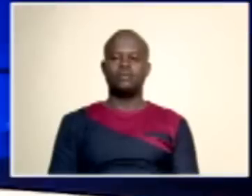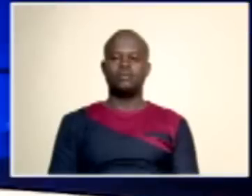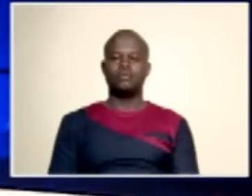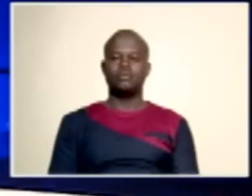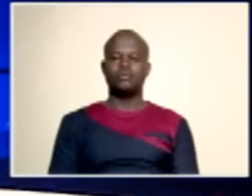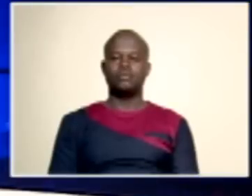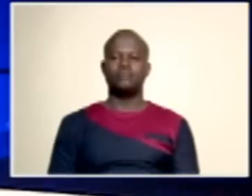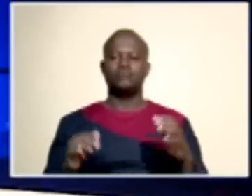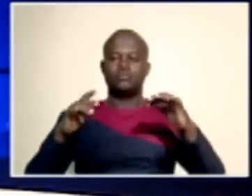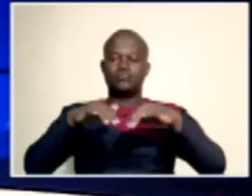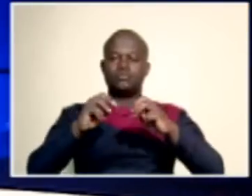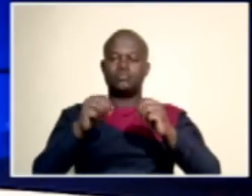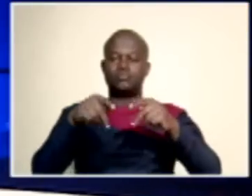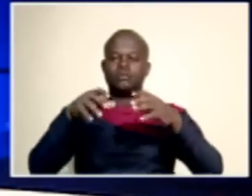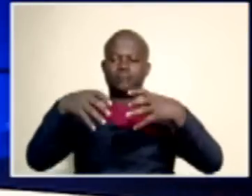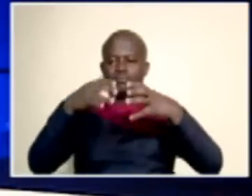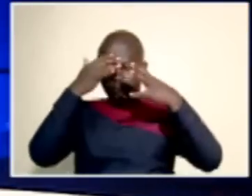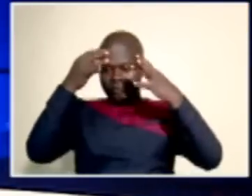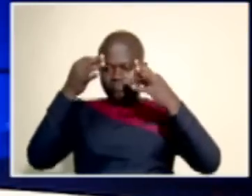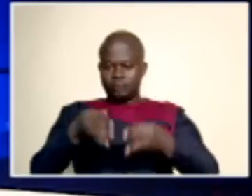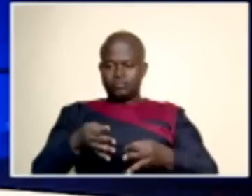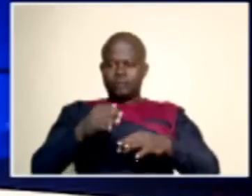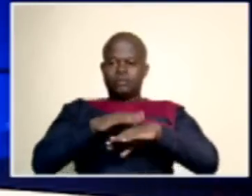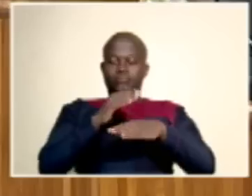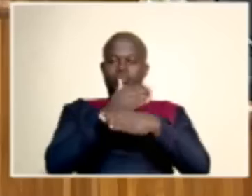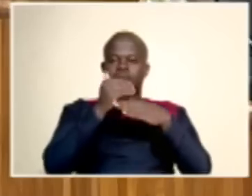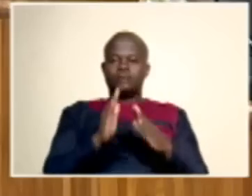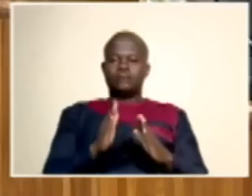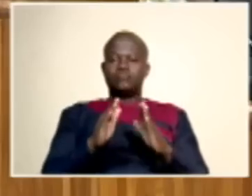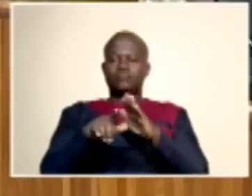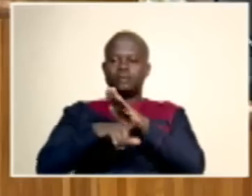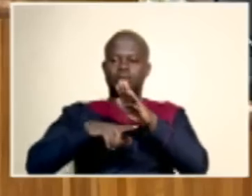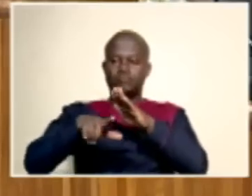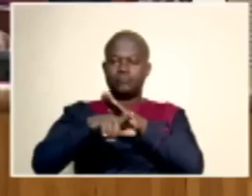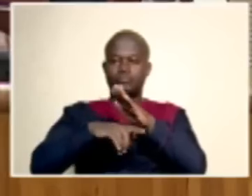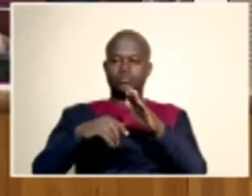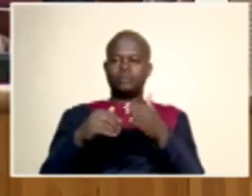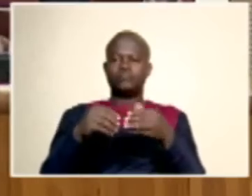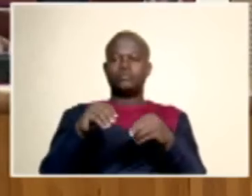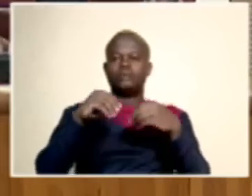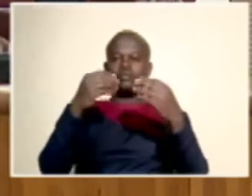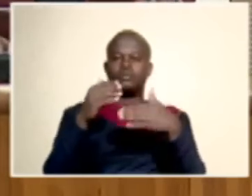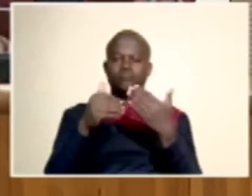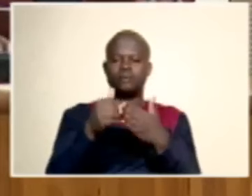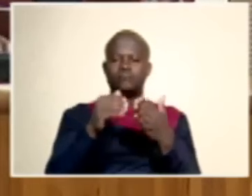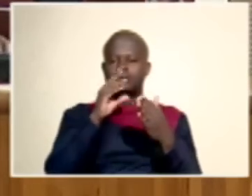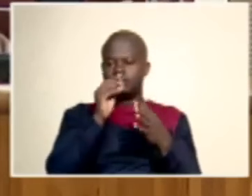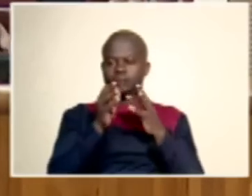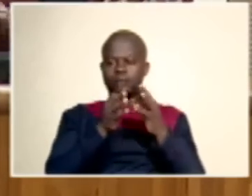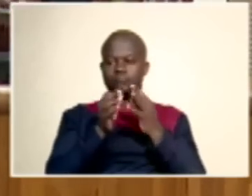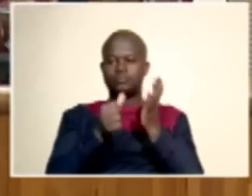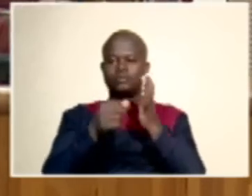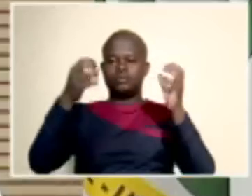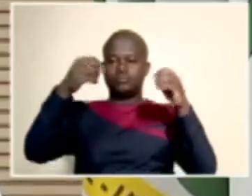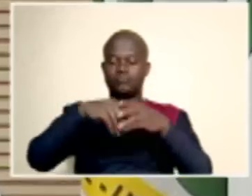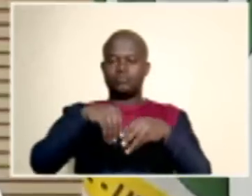Inteko rusange y'umutwe w'abadepite yafashe umwanzuro wo gutumiza ministri w'ubutegetsi bw'igihugu ngo atange ibisobanuro mu magambo ku bibazo